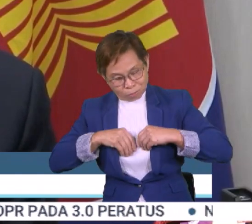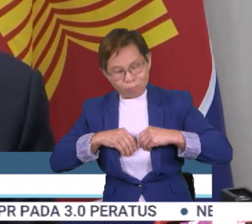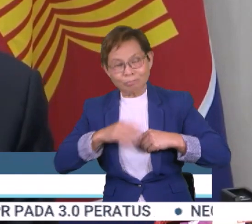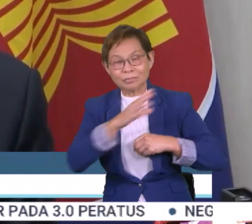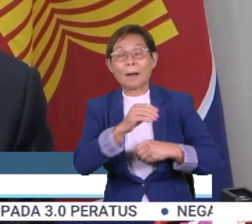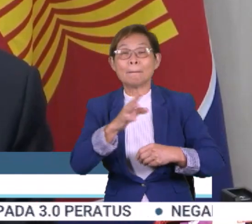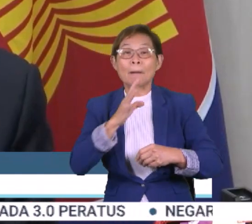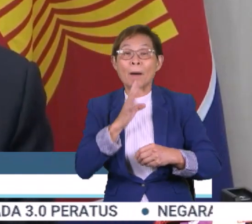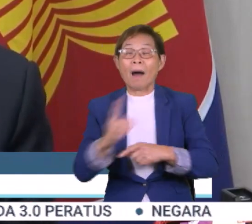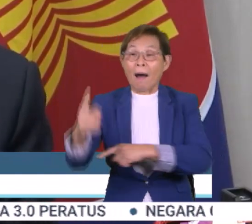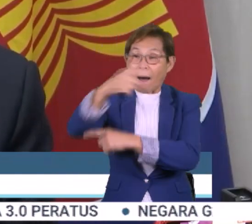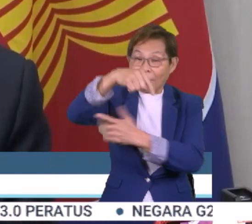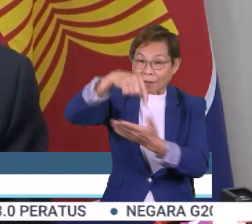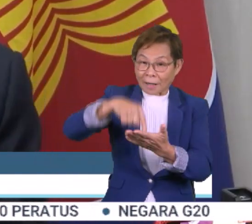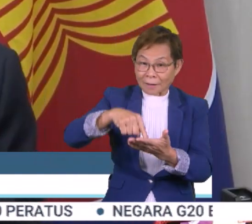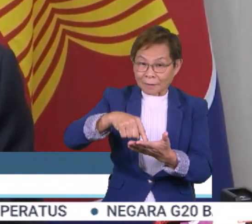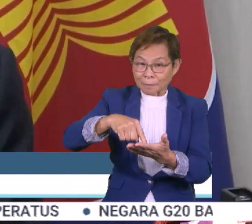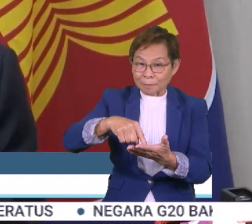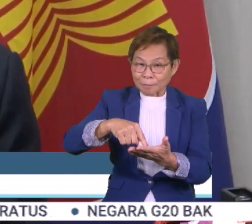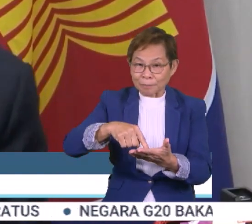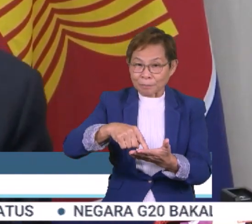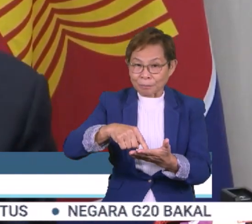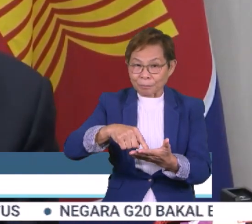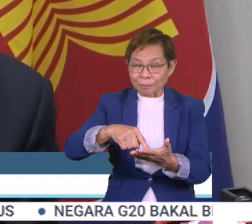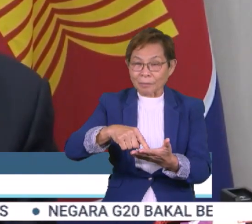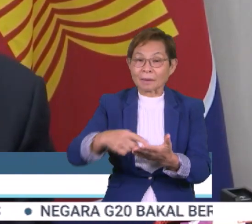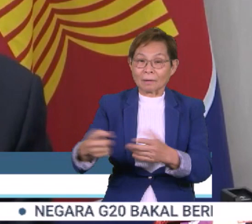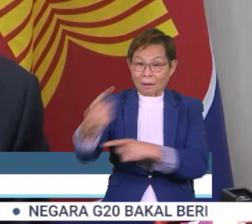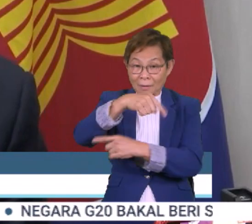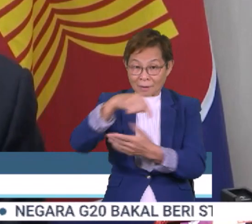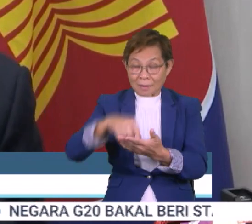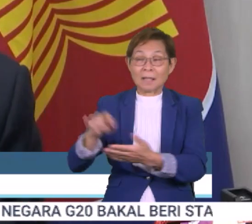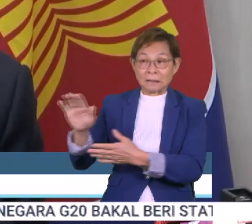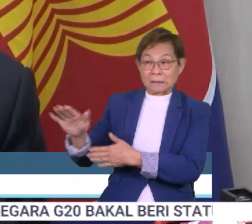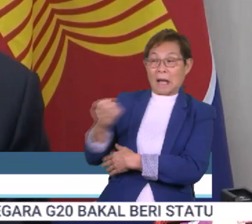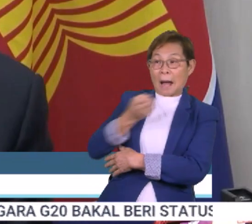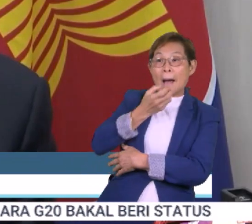bahawa hal ini akan diperpanjang. Dia juga sebut bahawa